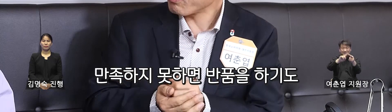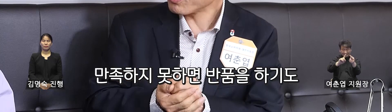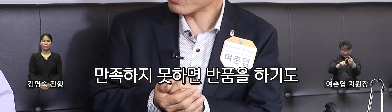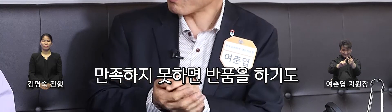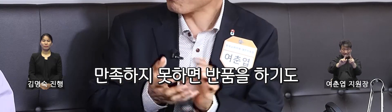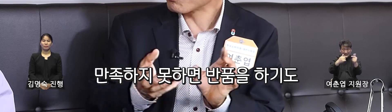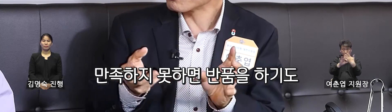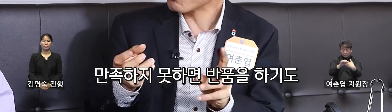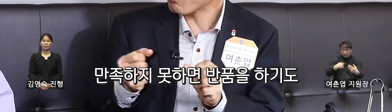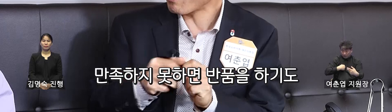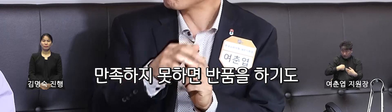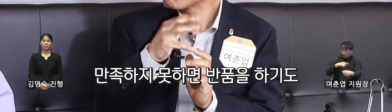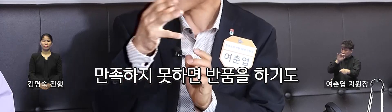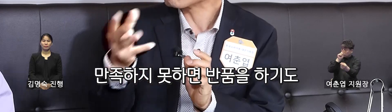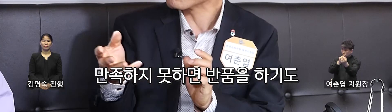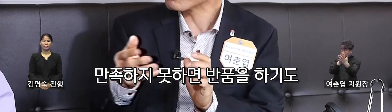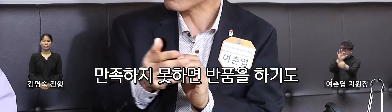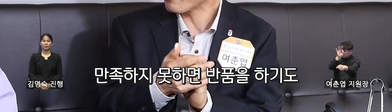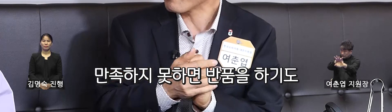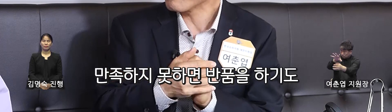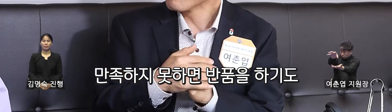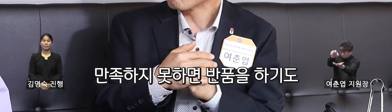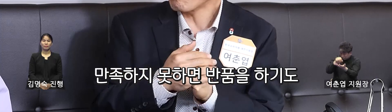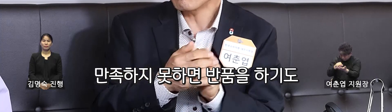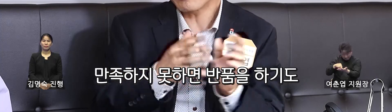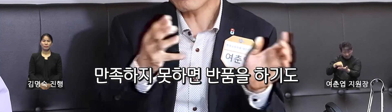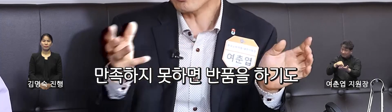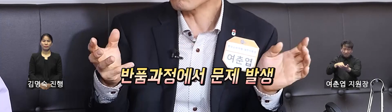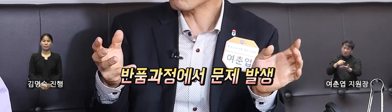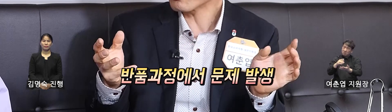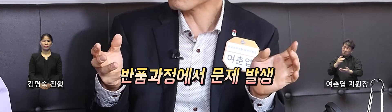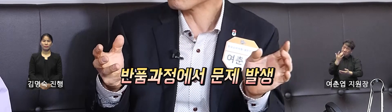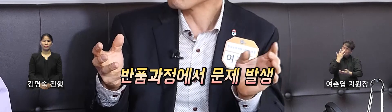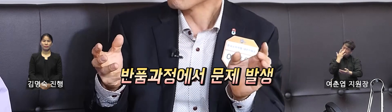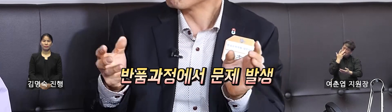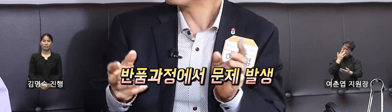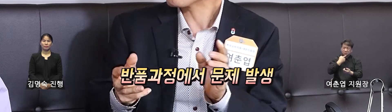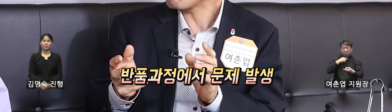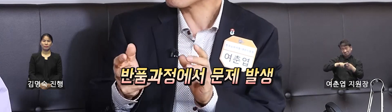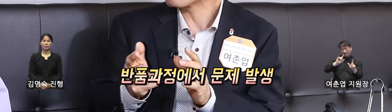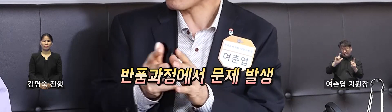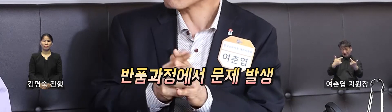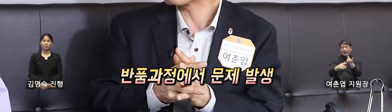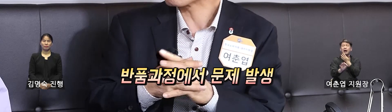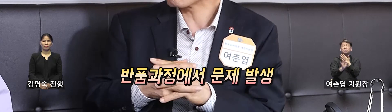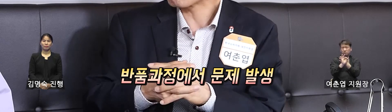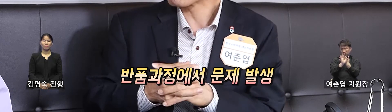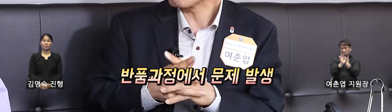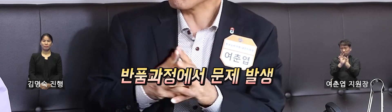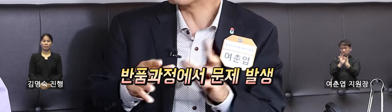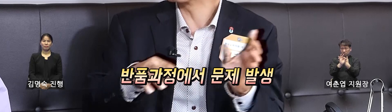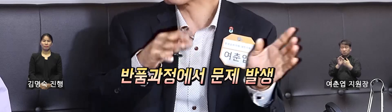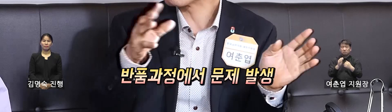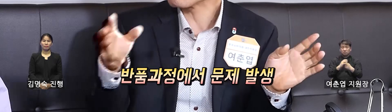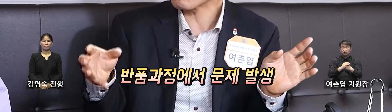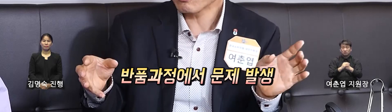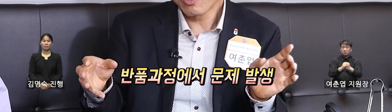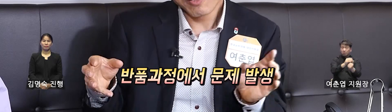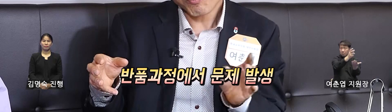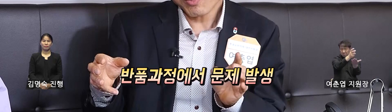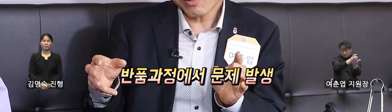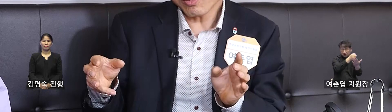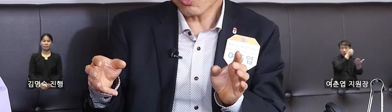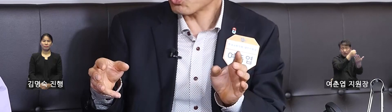구입한 물품이 이제 마음에 들지 않을 그 반품도 할 수 있는 건데 반품하는 과정 중에 그래 문제가 발생을 할 수 있어요. 뭐 법에서